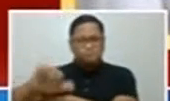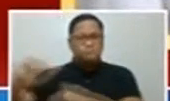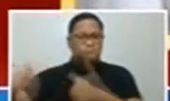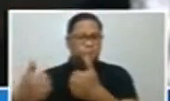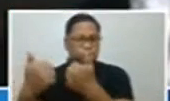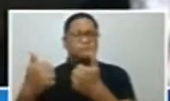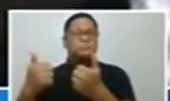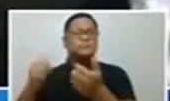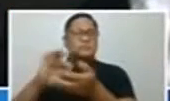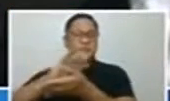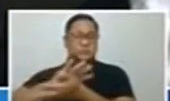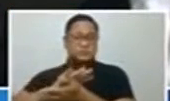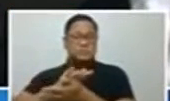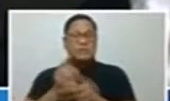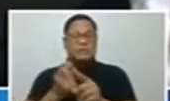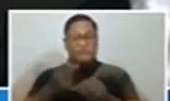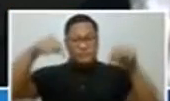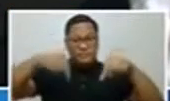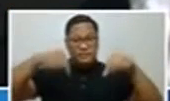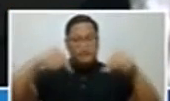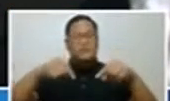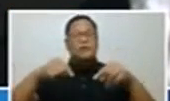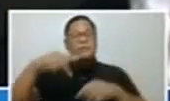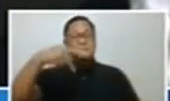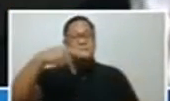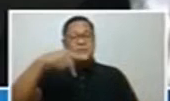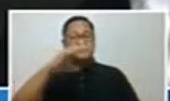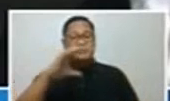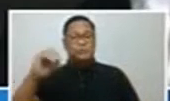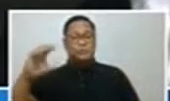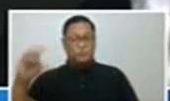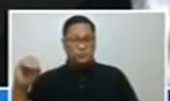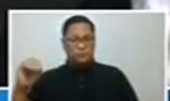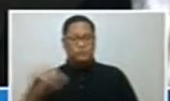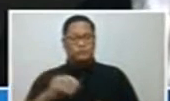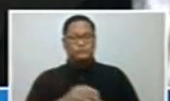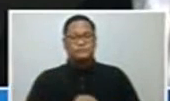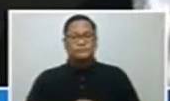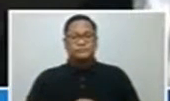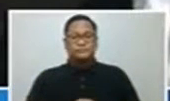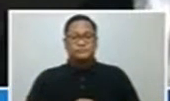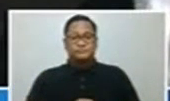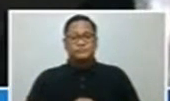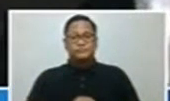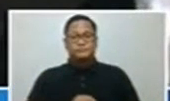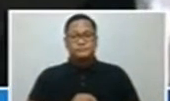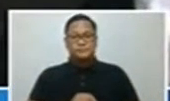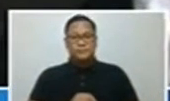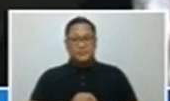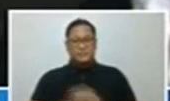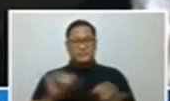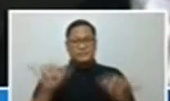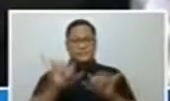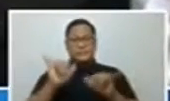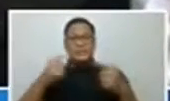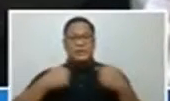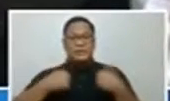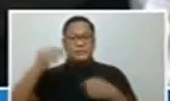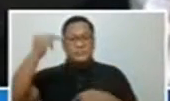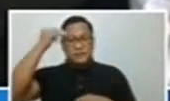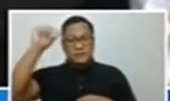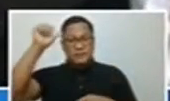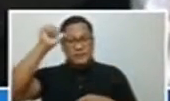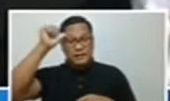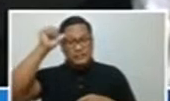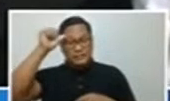Makakasama rin natin sa paghatid ng ulat ang mga PTV correspondents at ang Philippine Broadcasting Service. Para naman po sa inyong